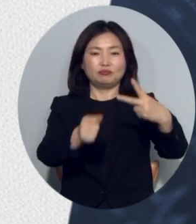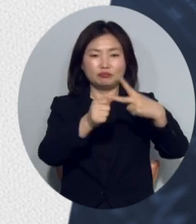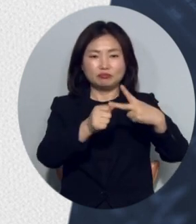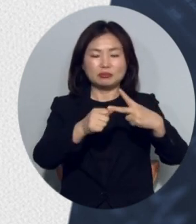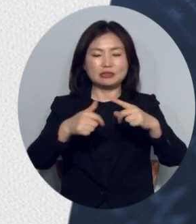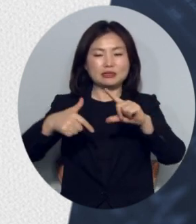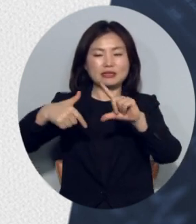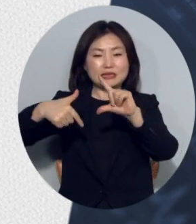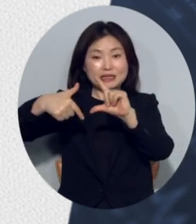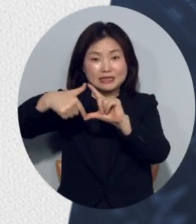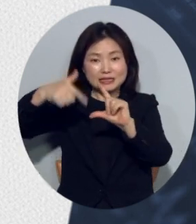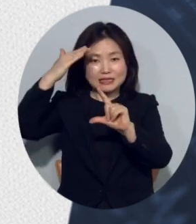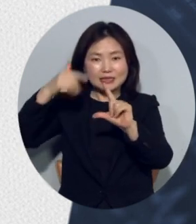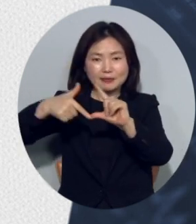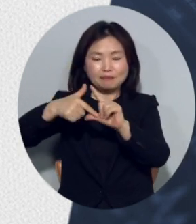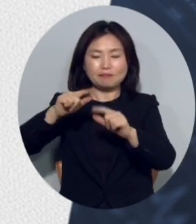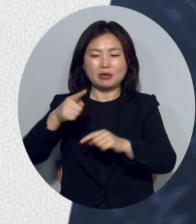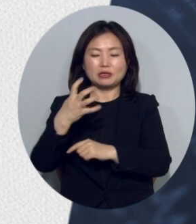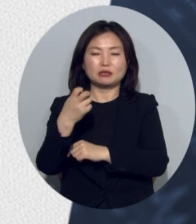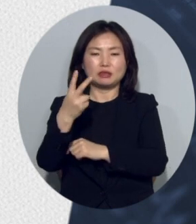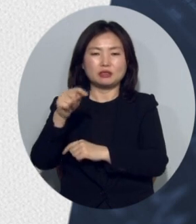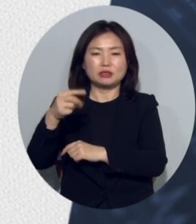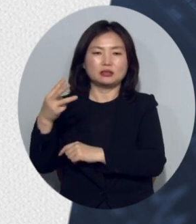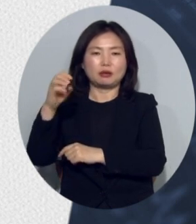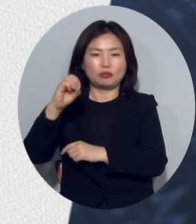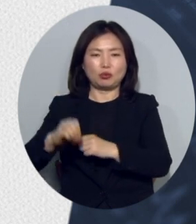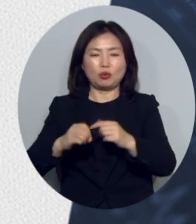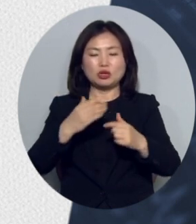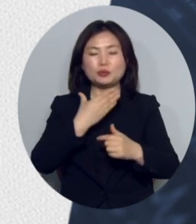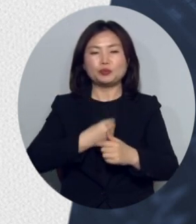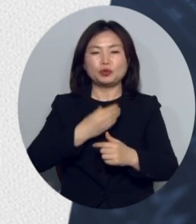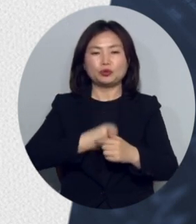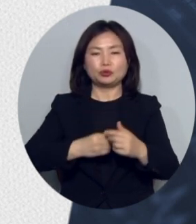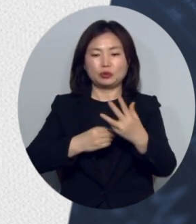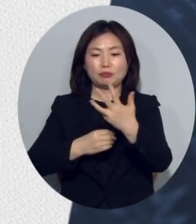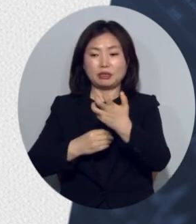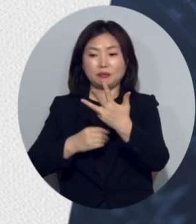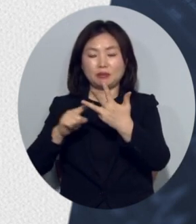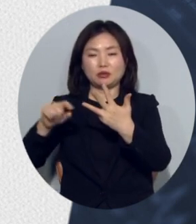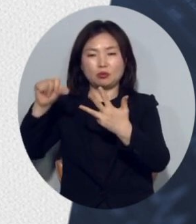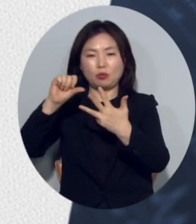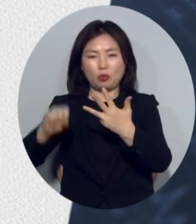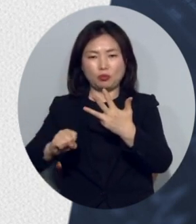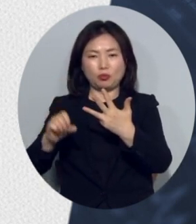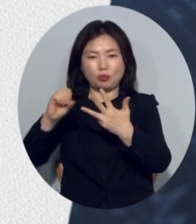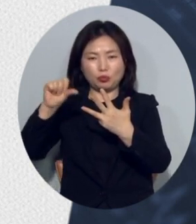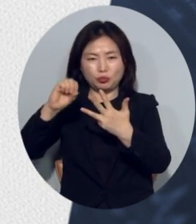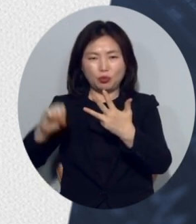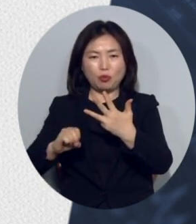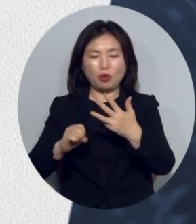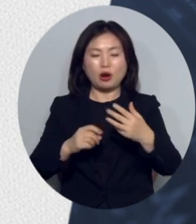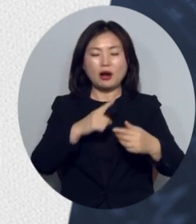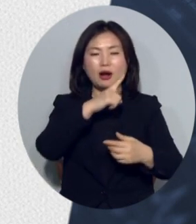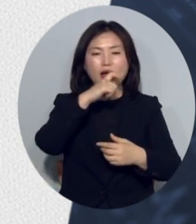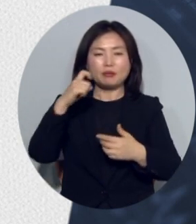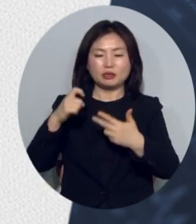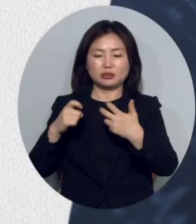늘었고 조미김 142.3%, 음료수 88.5%,